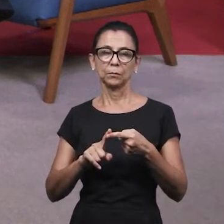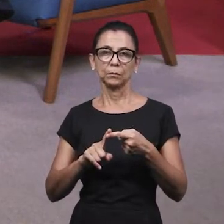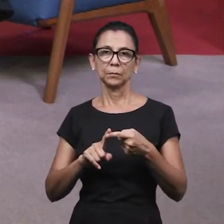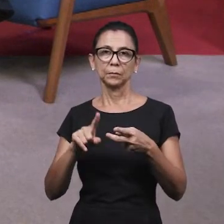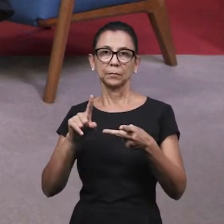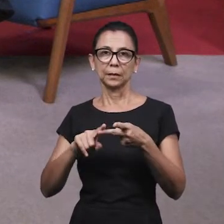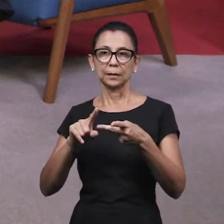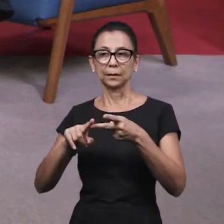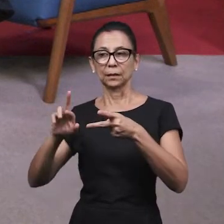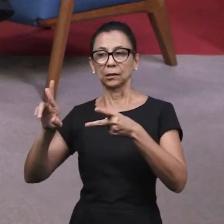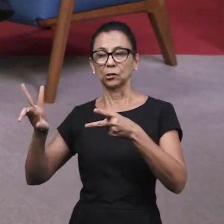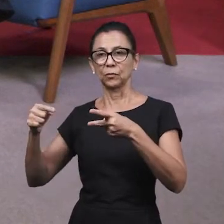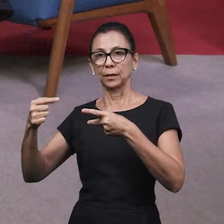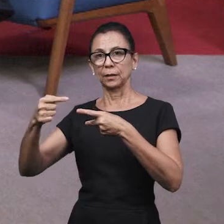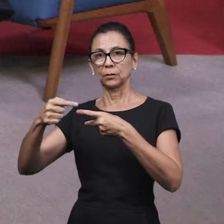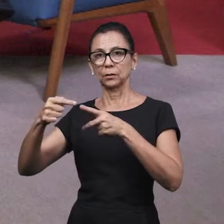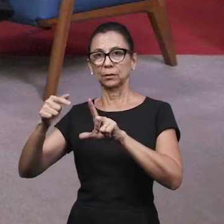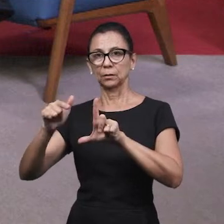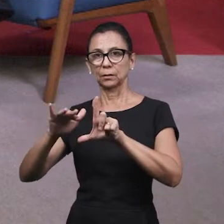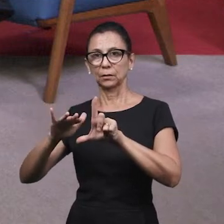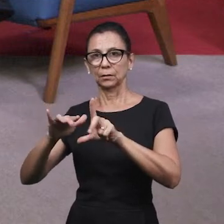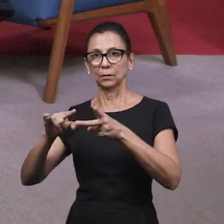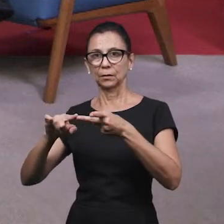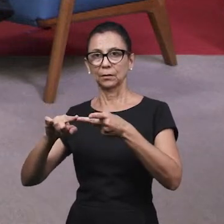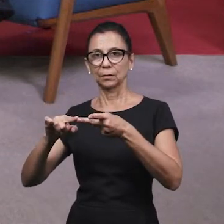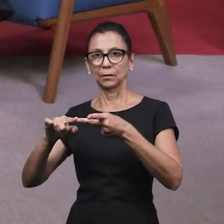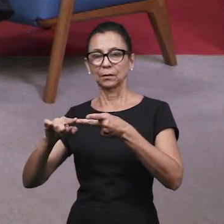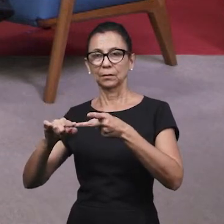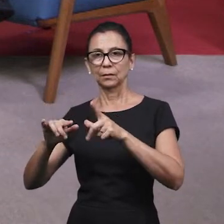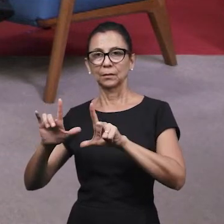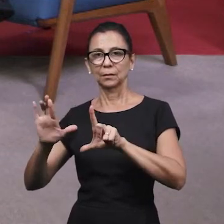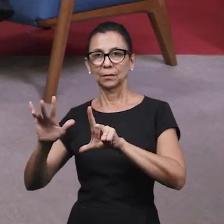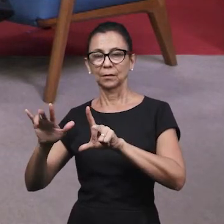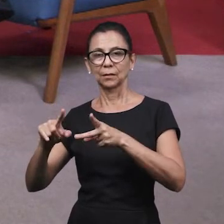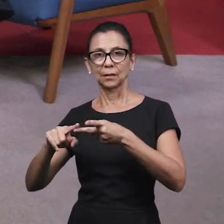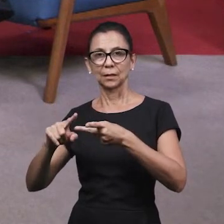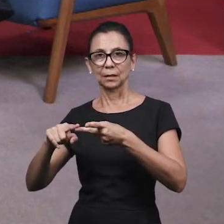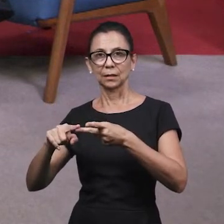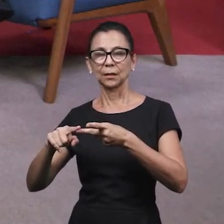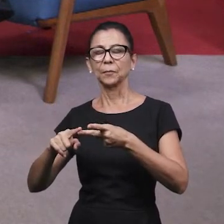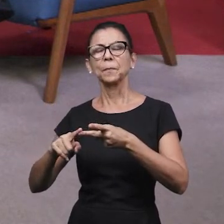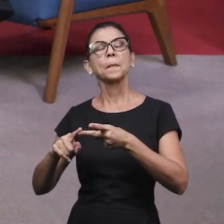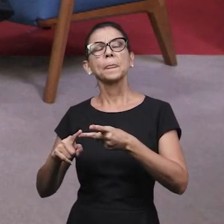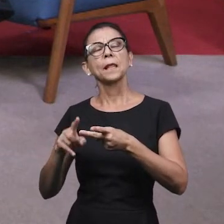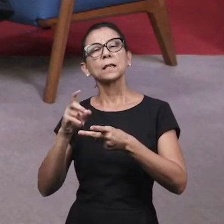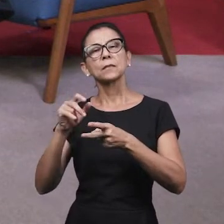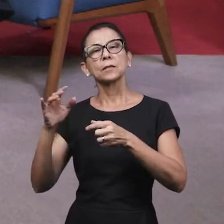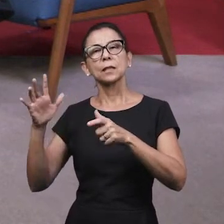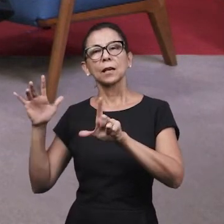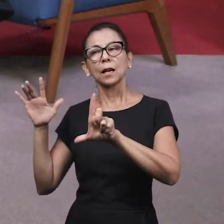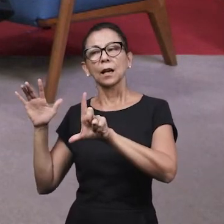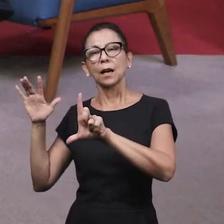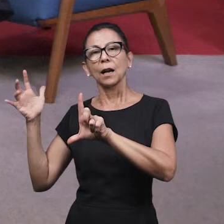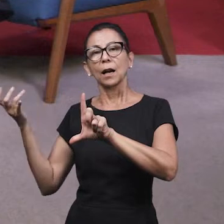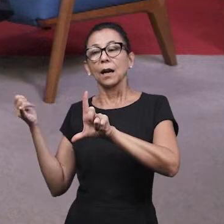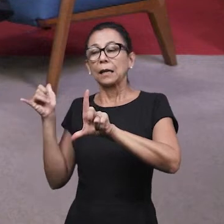l'utilisez, si vous pointez l'appareil photo de votre smartphone, vous allez être redirigé vers WhatsApp, mais vous allez recevoir une question